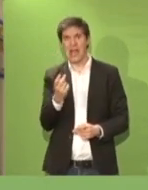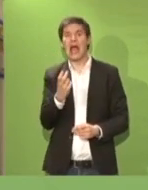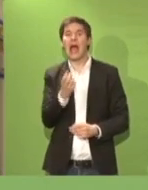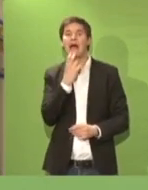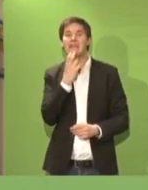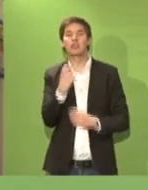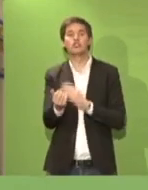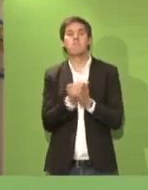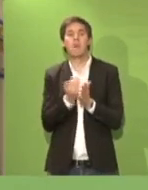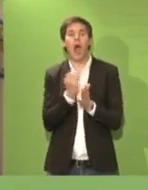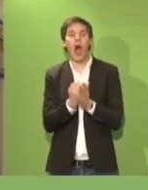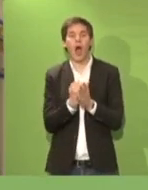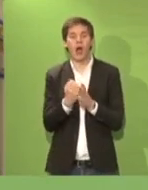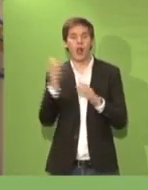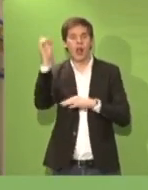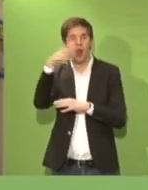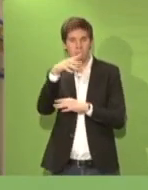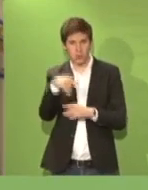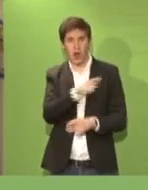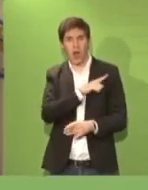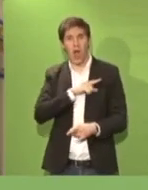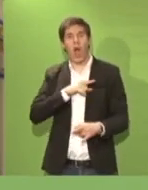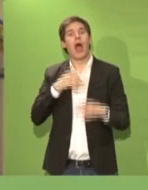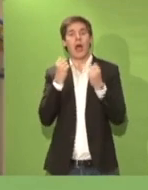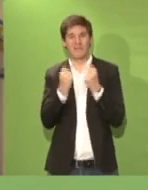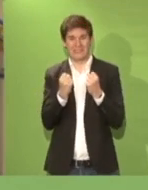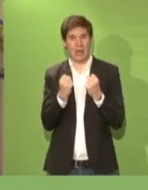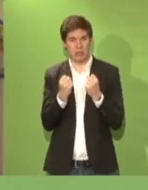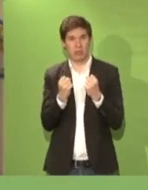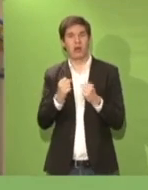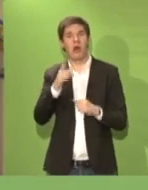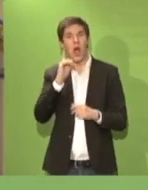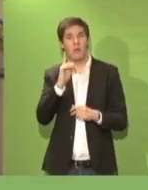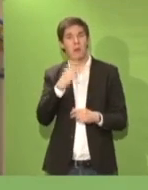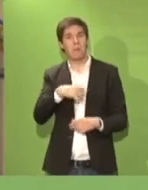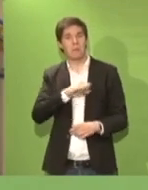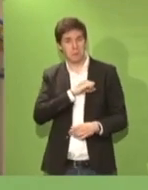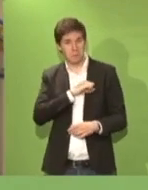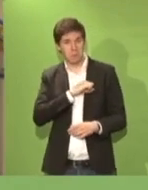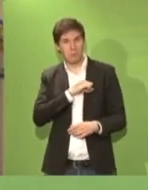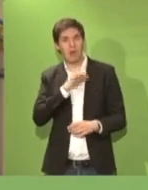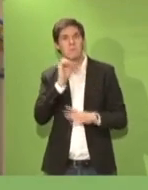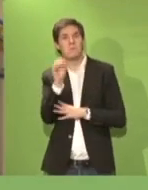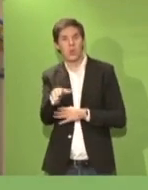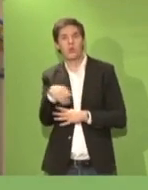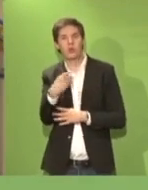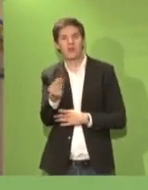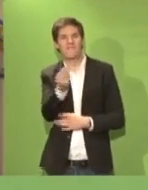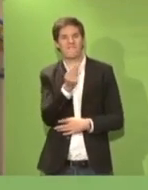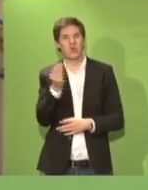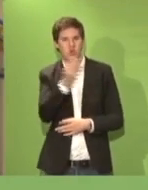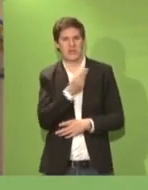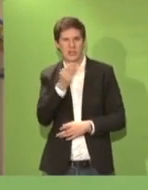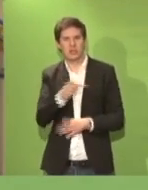ist hocheffizient, am Ende ihres Lebensprozesses allerdings schwer zu entsorgender